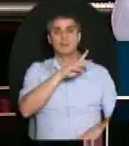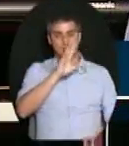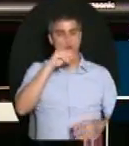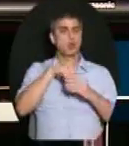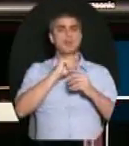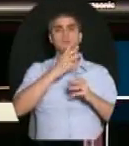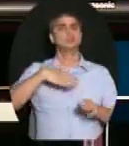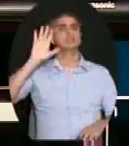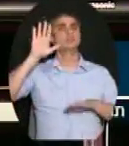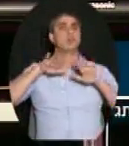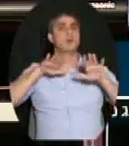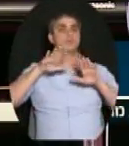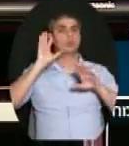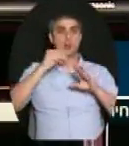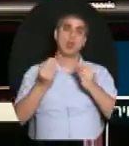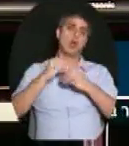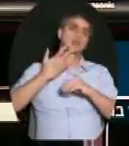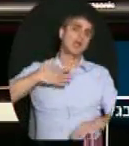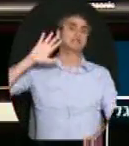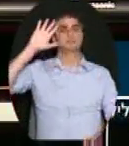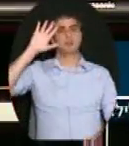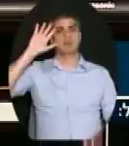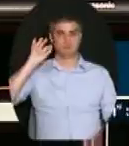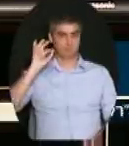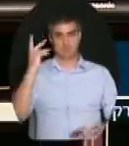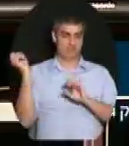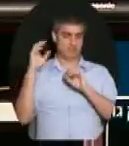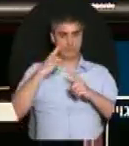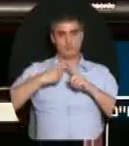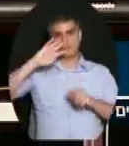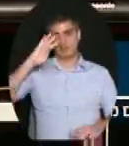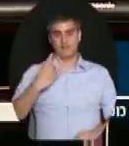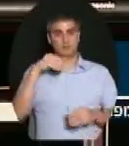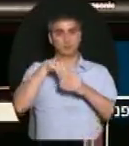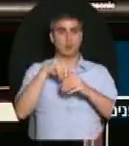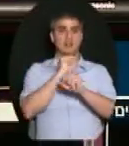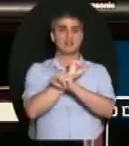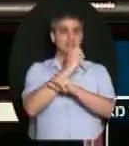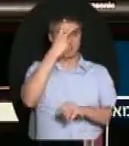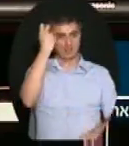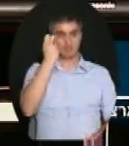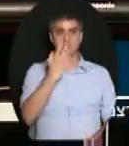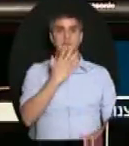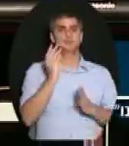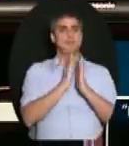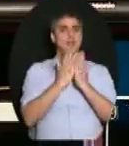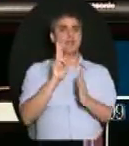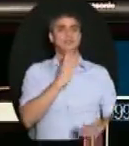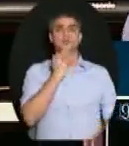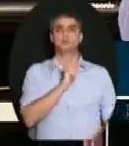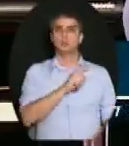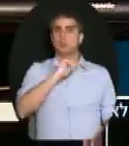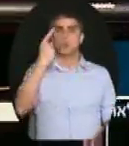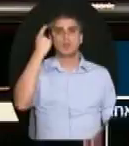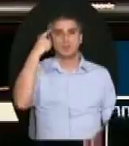אלה שהצביעו בממשלה על עוד הצבעה, כשיבוא הפעימה הרביעית שכוללת אסירים ערבים מזרחות ישראלית,